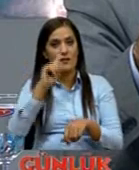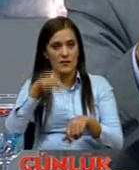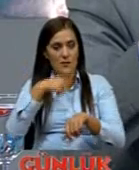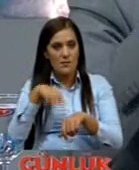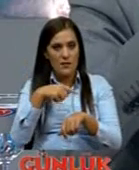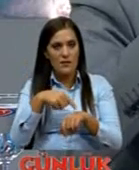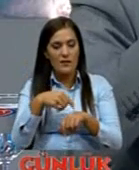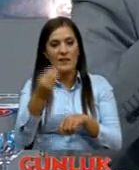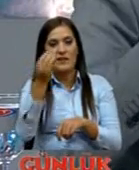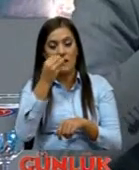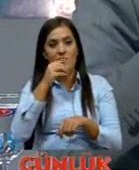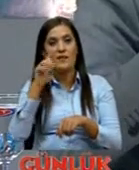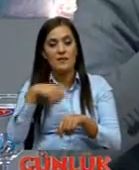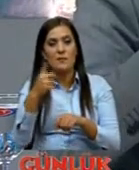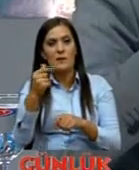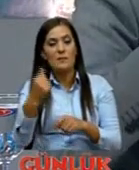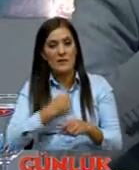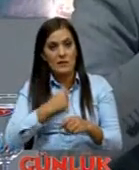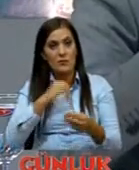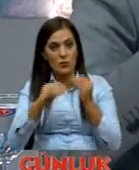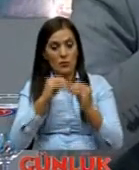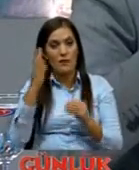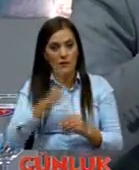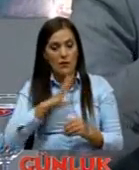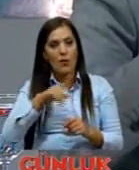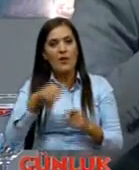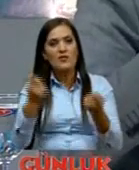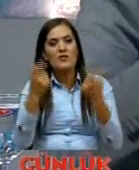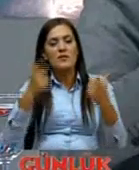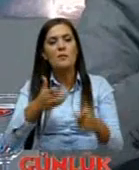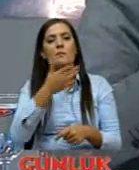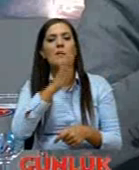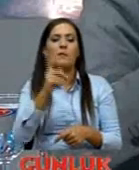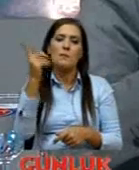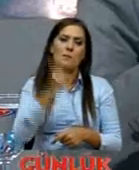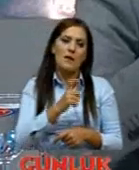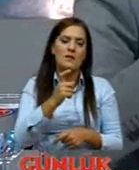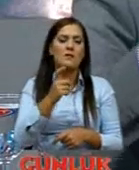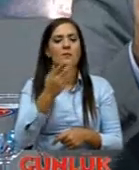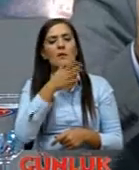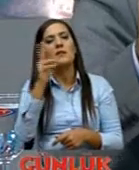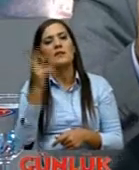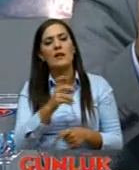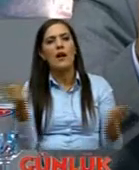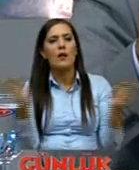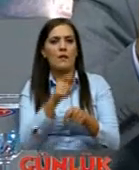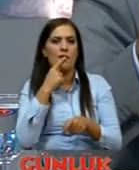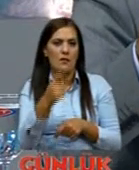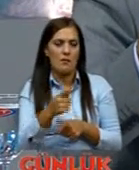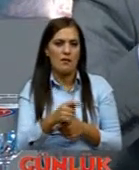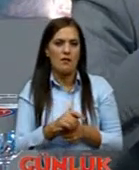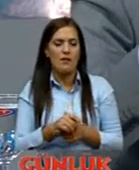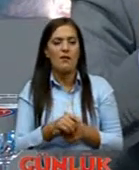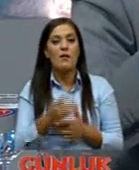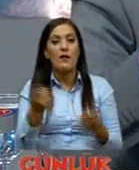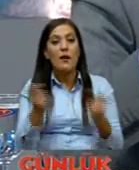zaman yediklerinde bir sıkıntı varsa, o iş yeri bilemediniz bir ayda, bilemediniz iki ayda kapanır. Çok doğru,